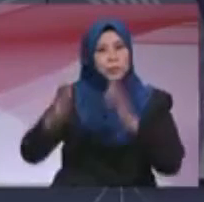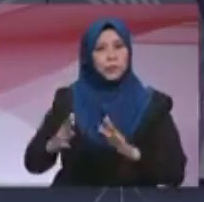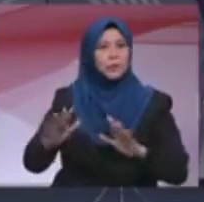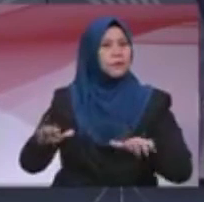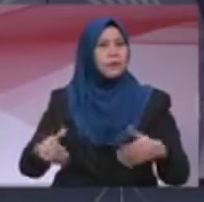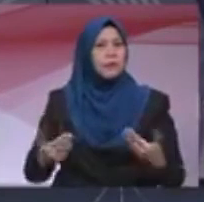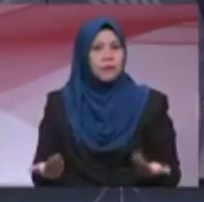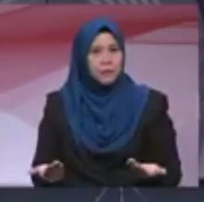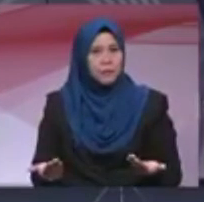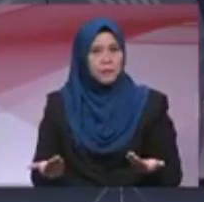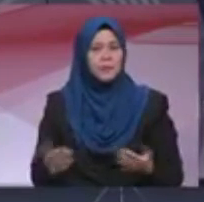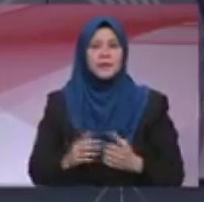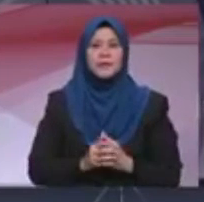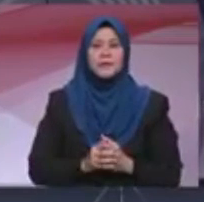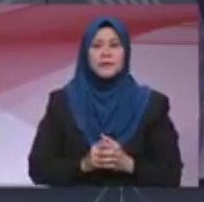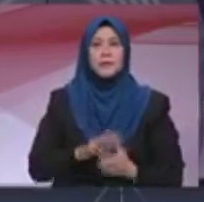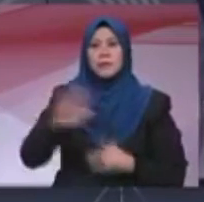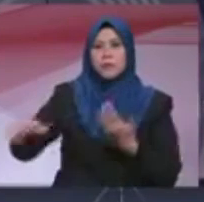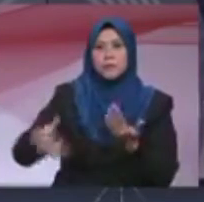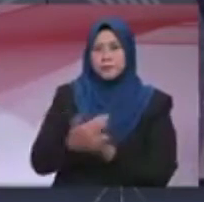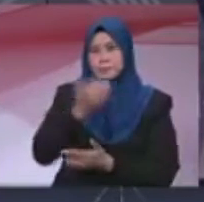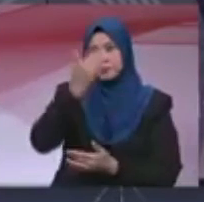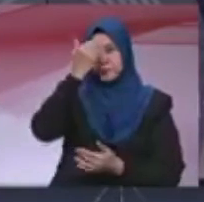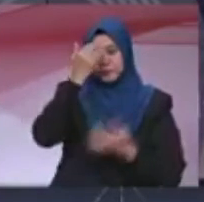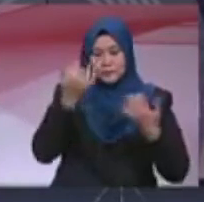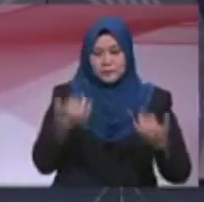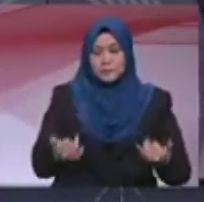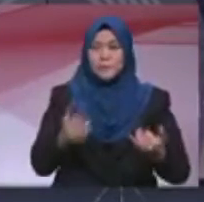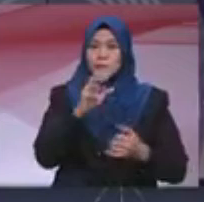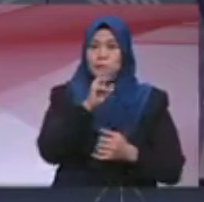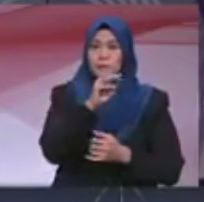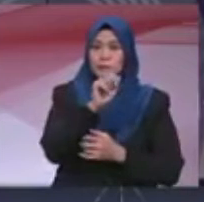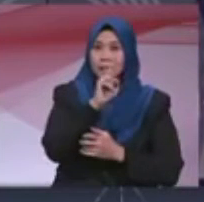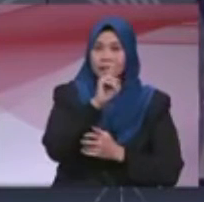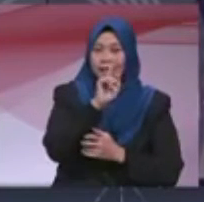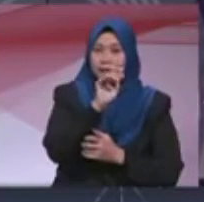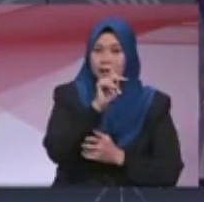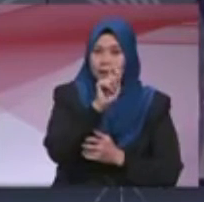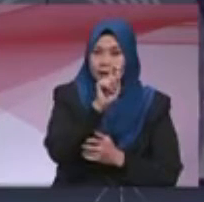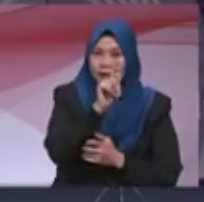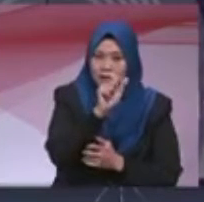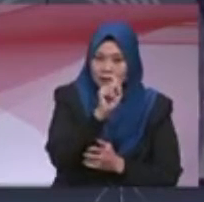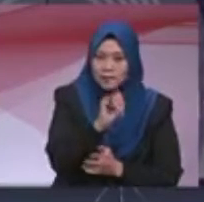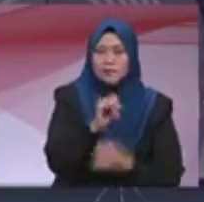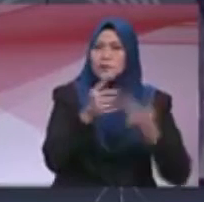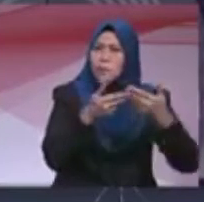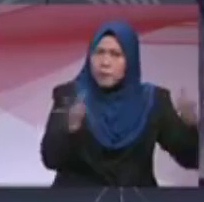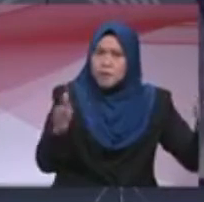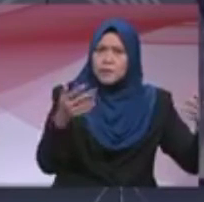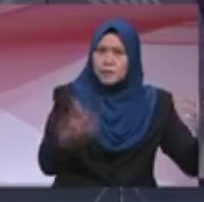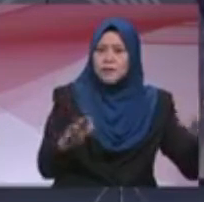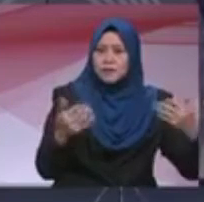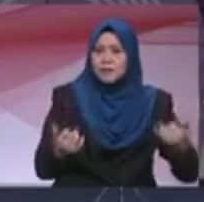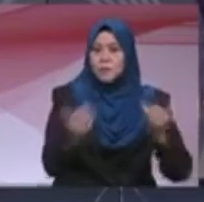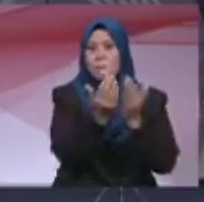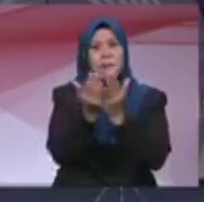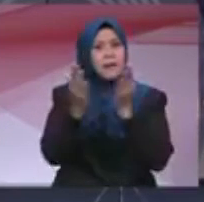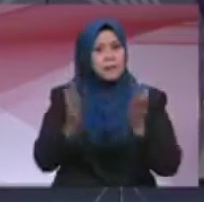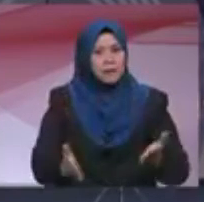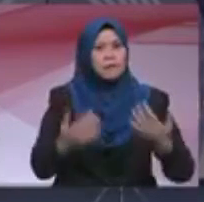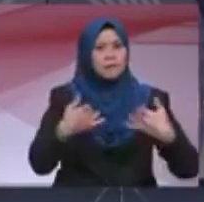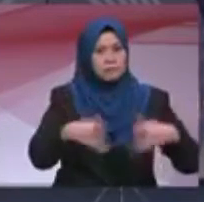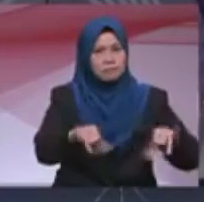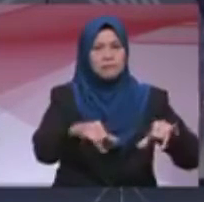yang kita sedia maklum, kolej matrikulasi telah dibuka dan pelajar-pelajar sekarang ini telah berada di kolej dan